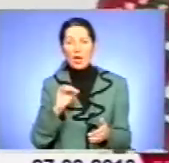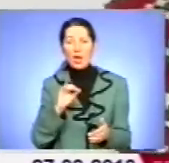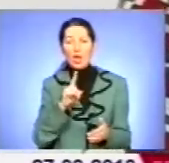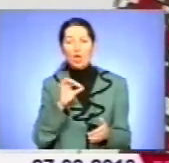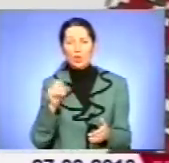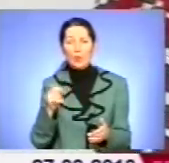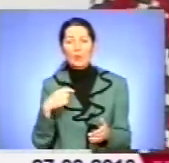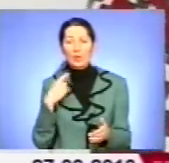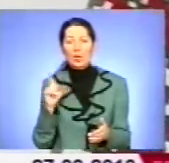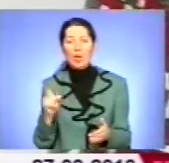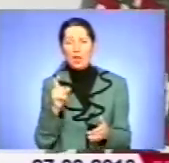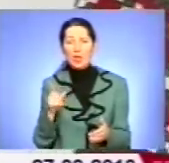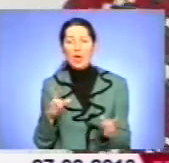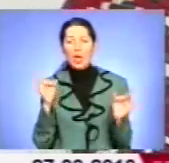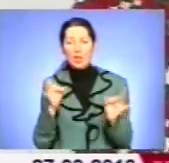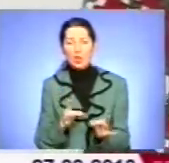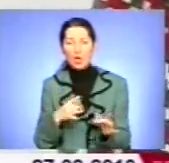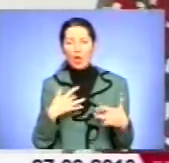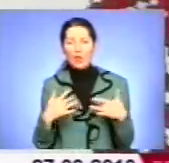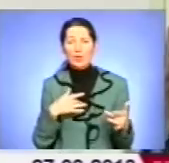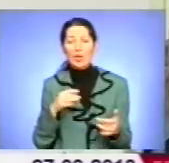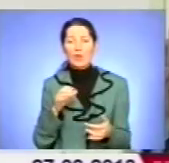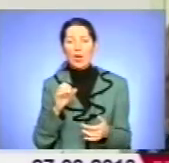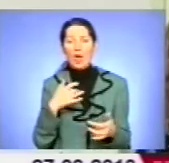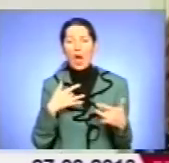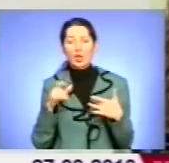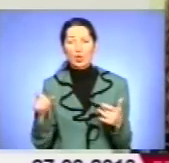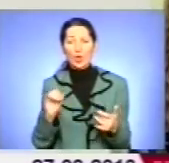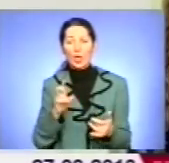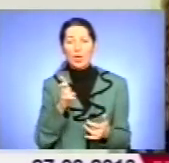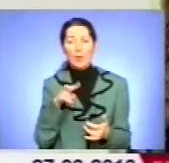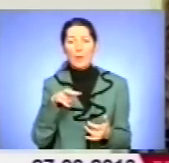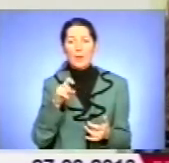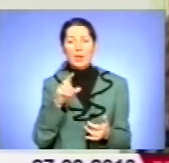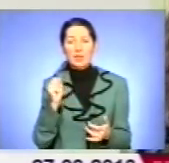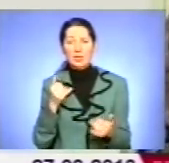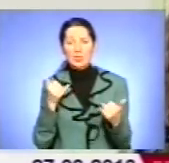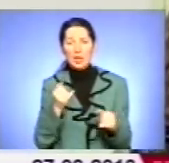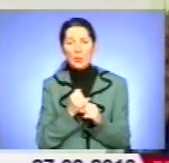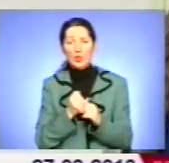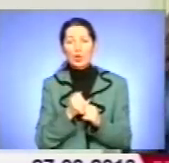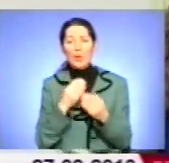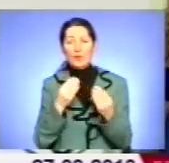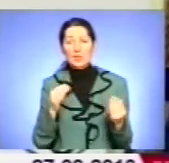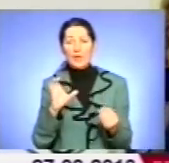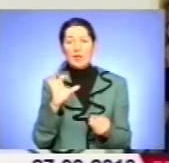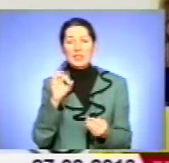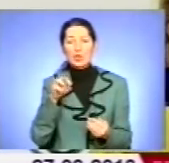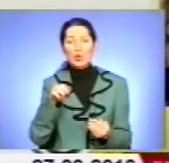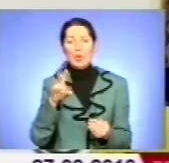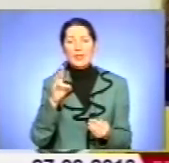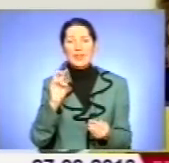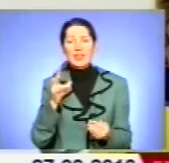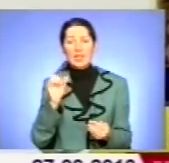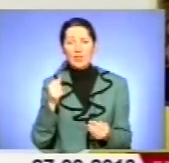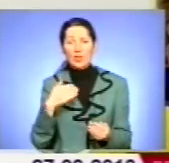власниці кафе-ресторану у виставі «Актор і блазень». І от зараз ми працюємо над виставою «Сотниківна», і тут я граю одну з головних ролей